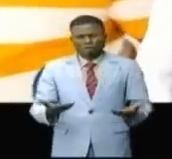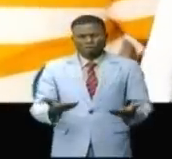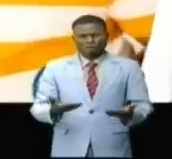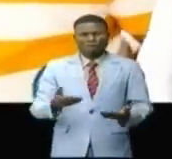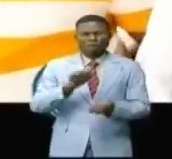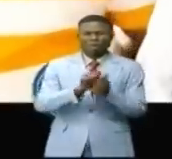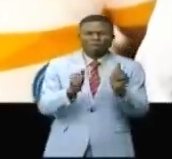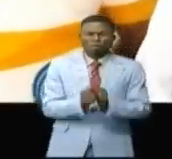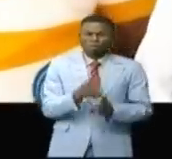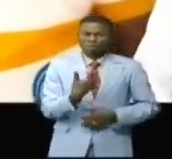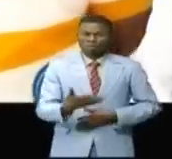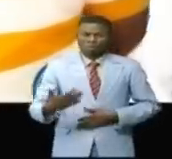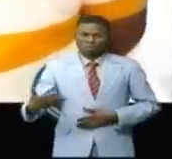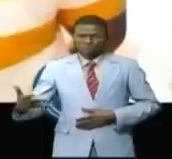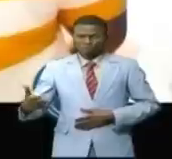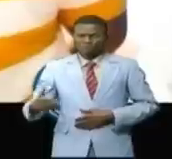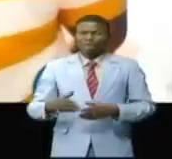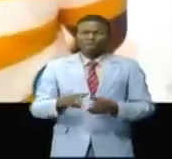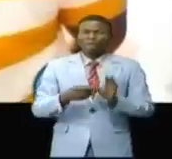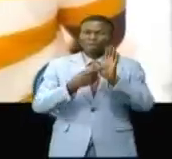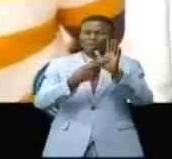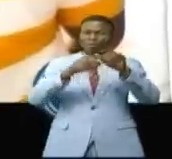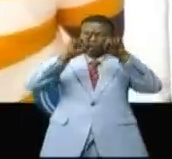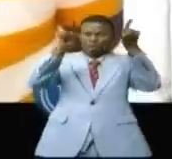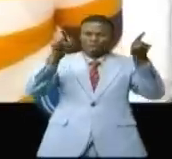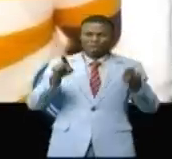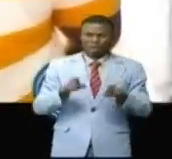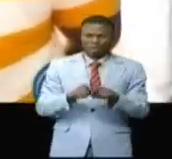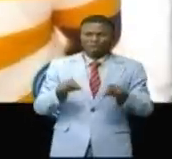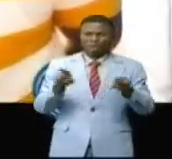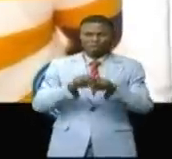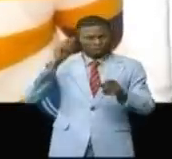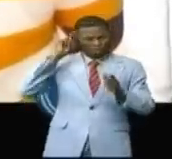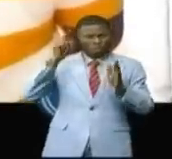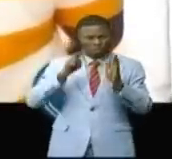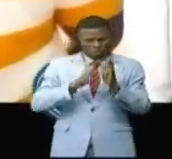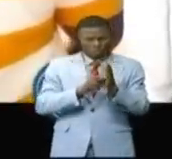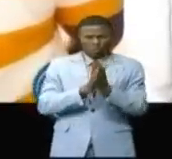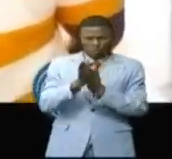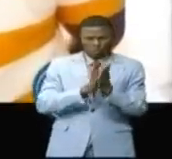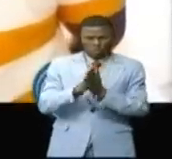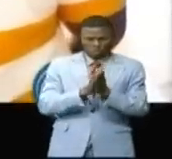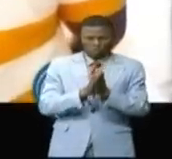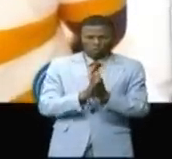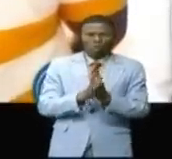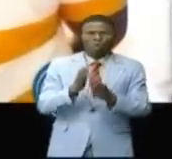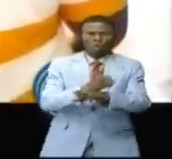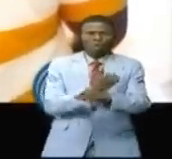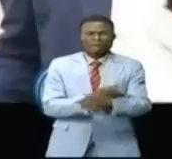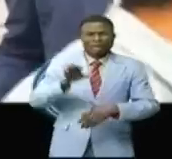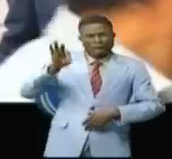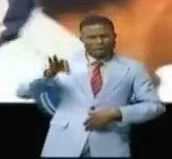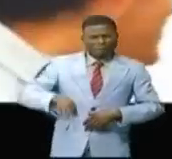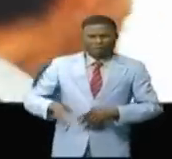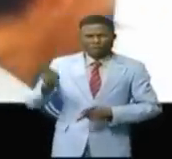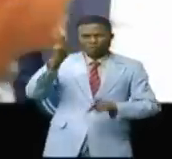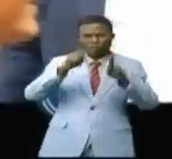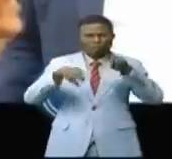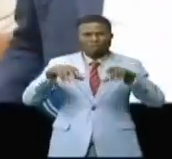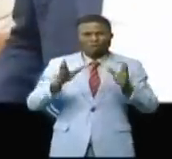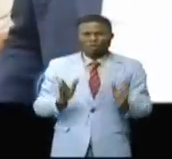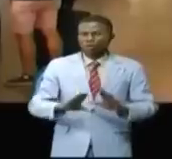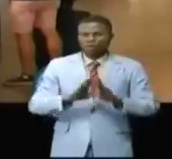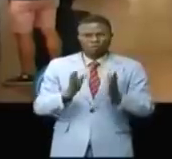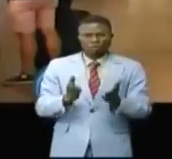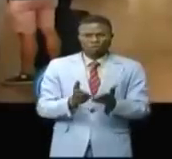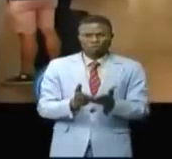les équipements audiovisuels comme le gouvernement le souhaite et que leur honneur du peuple congolais la société studio tech